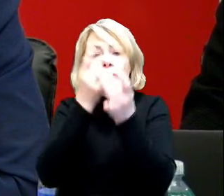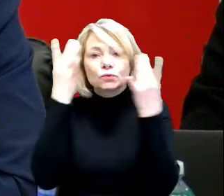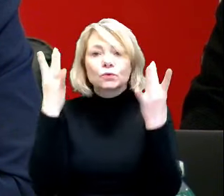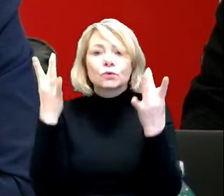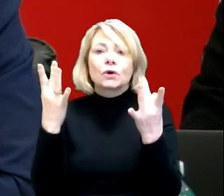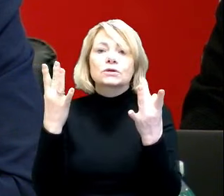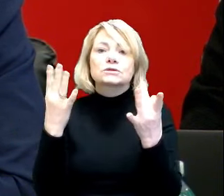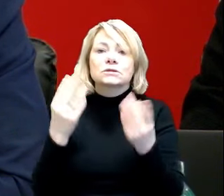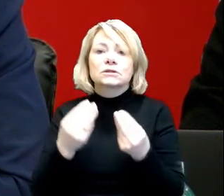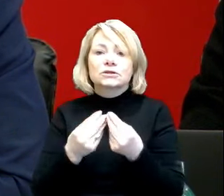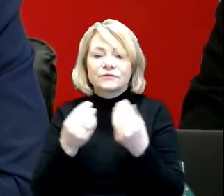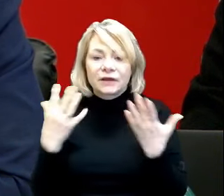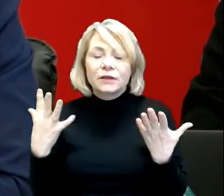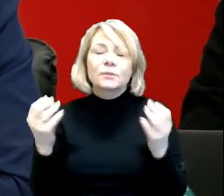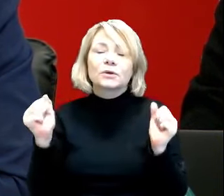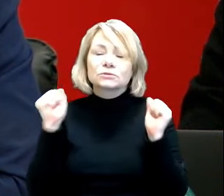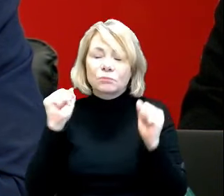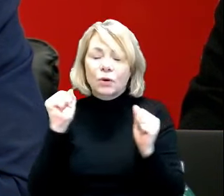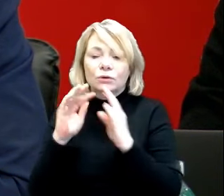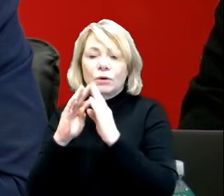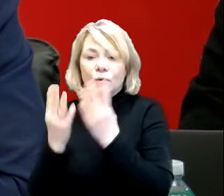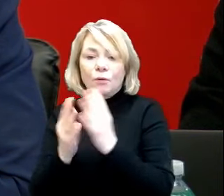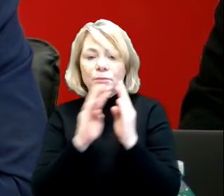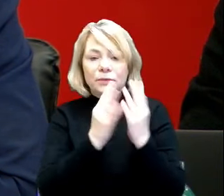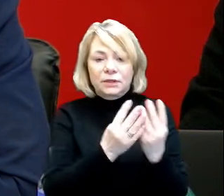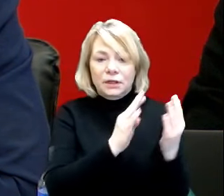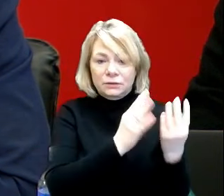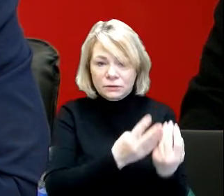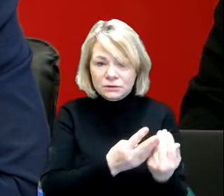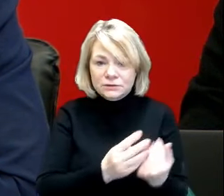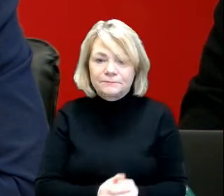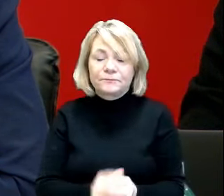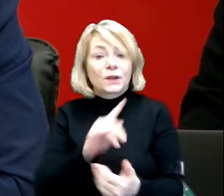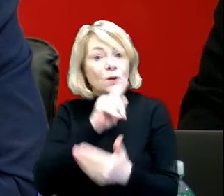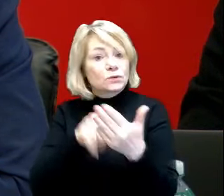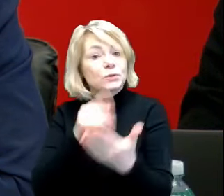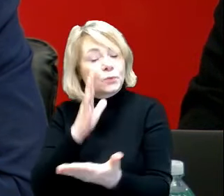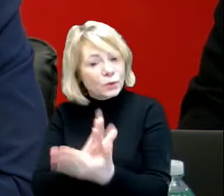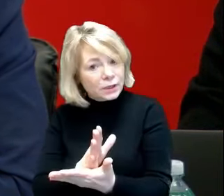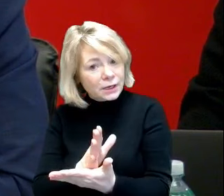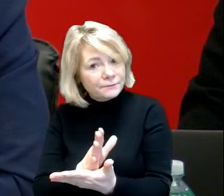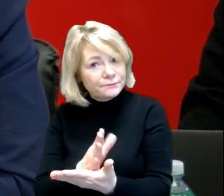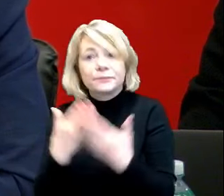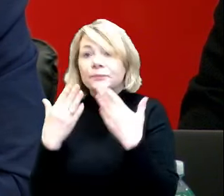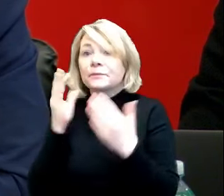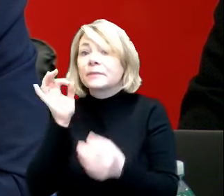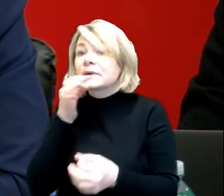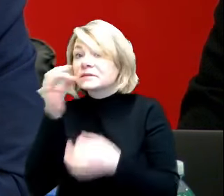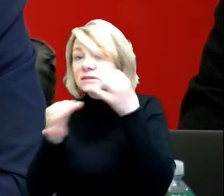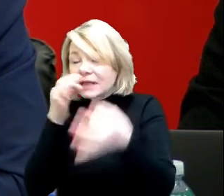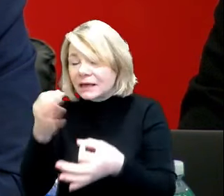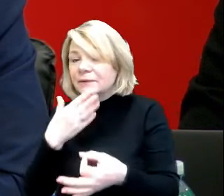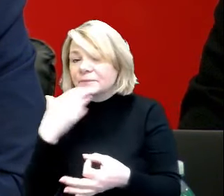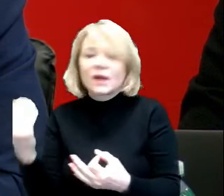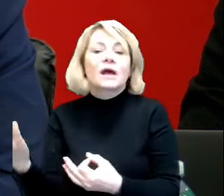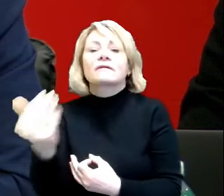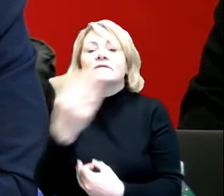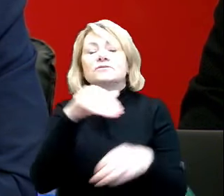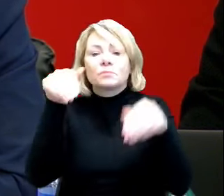būtų klausimų pranešėjui pasisakymo kviečiu balsuoti 25 klausimas